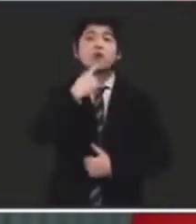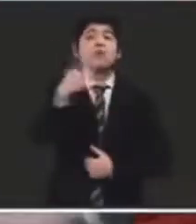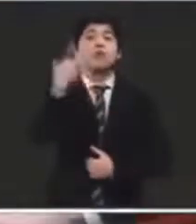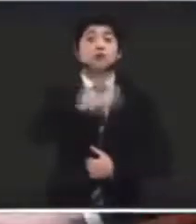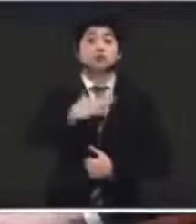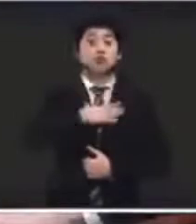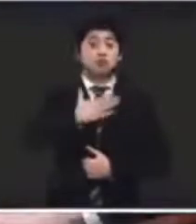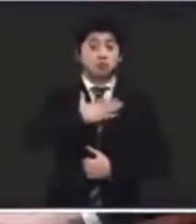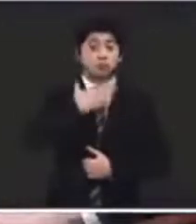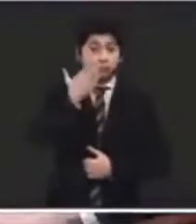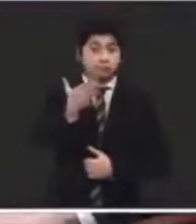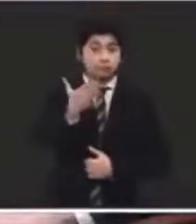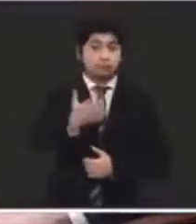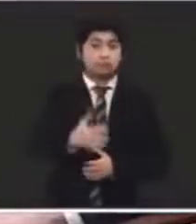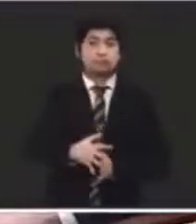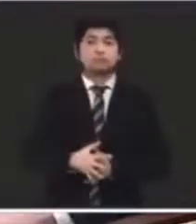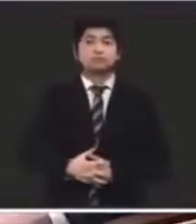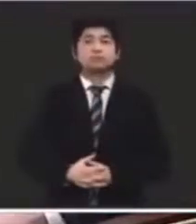istiyorum